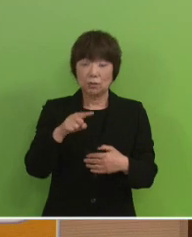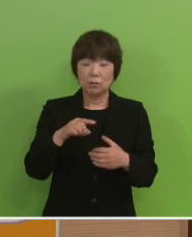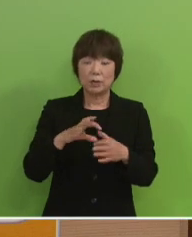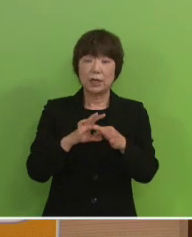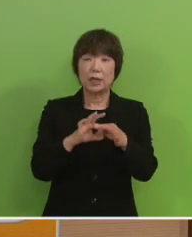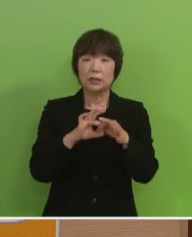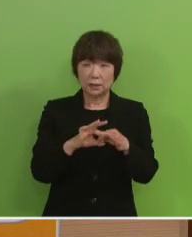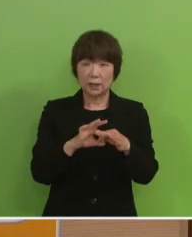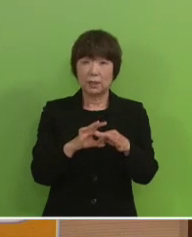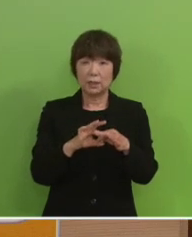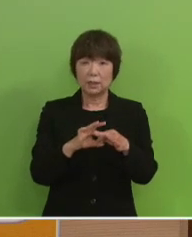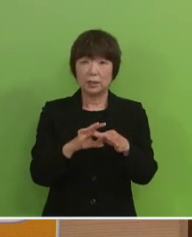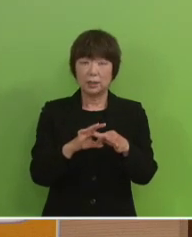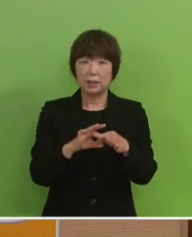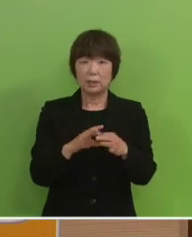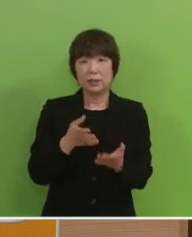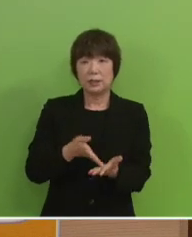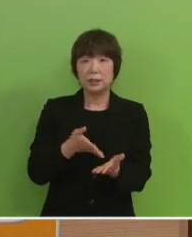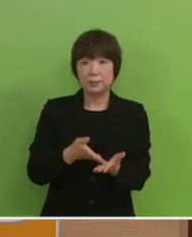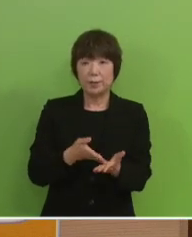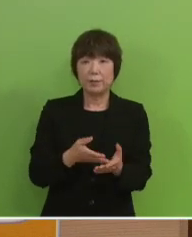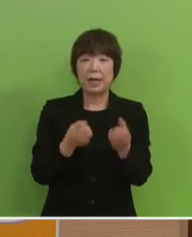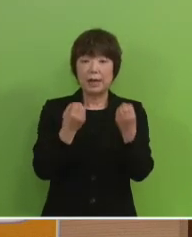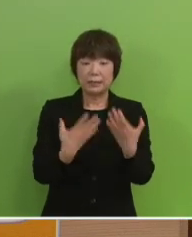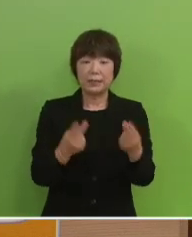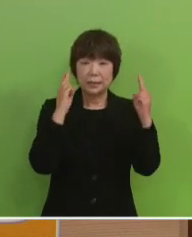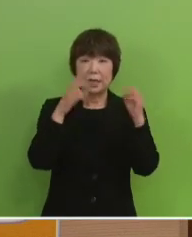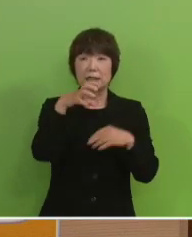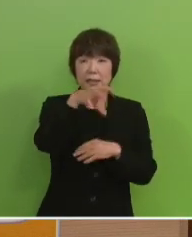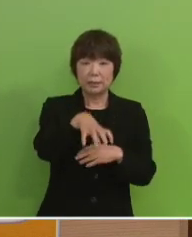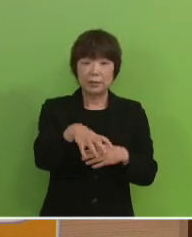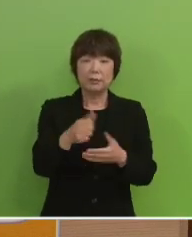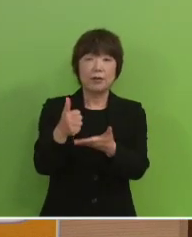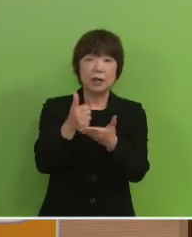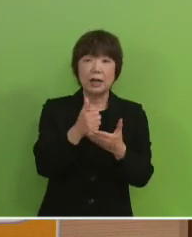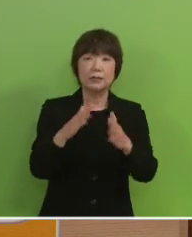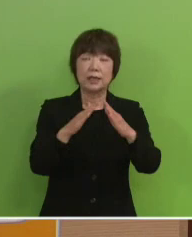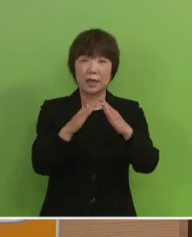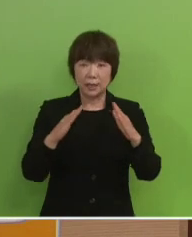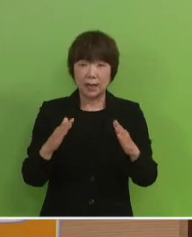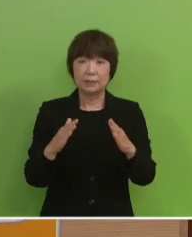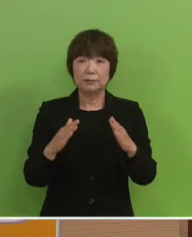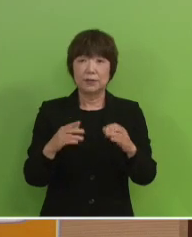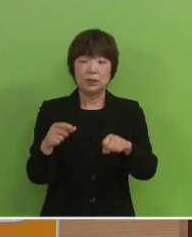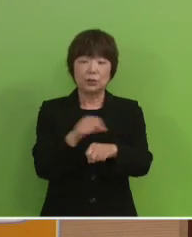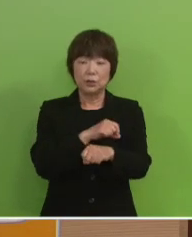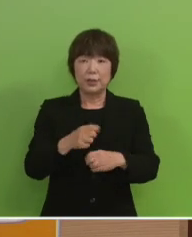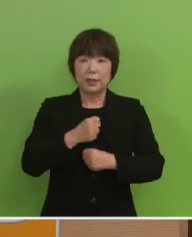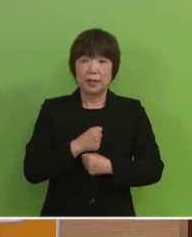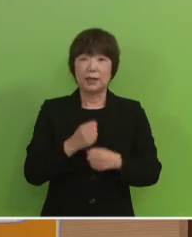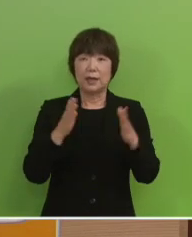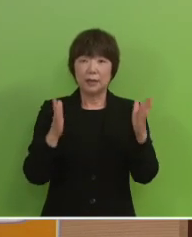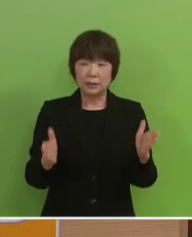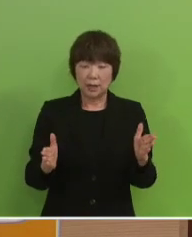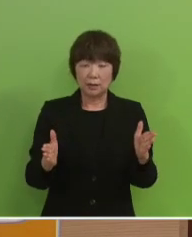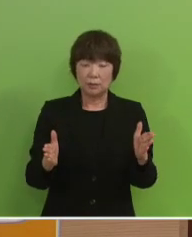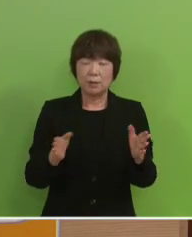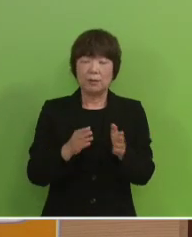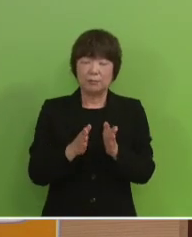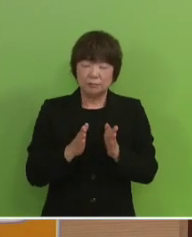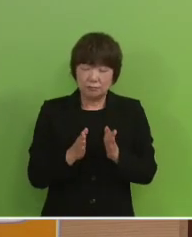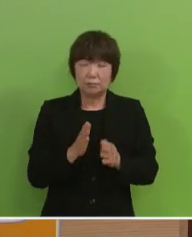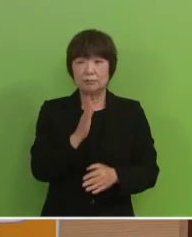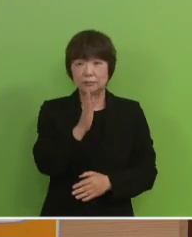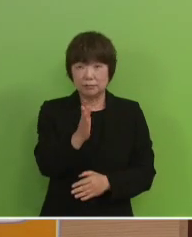言いますと新たな職場での歓迎会はへ特別警戒1巻中は見合わせる